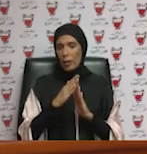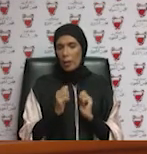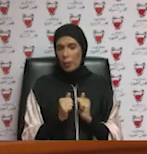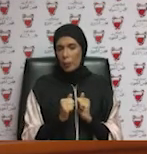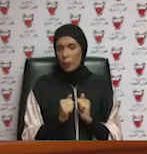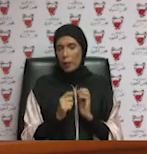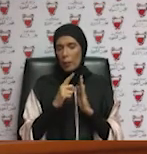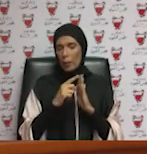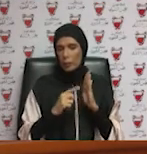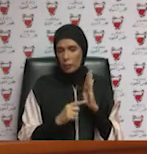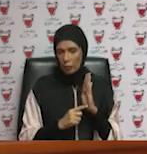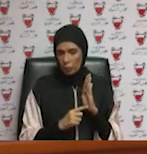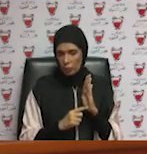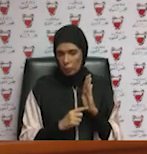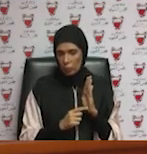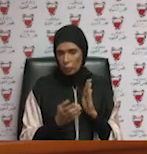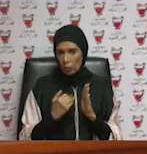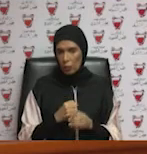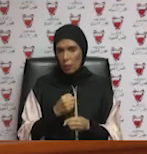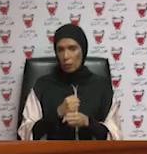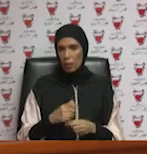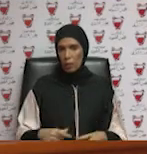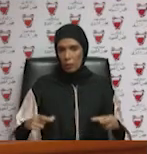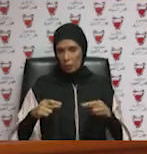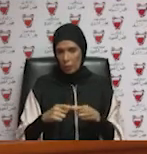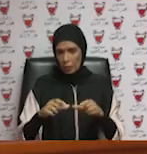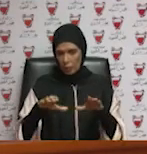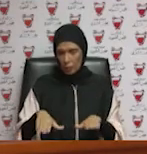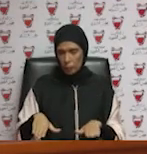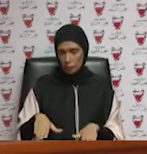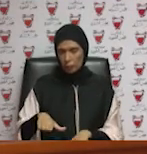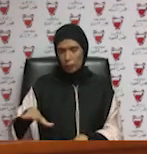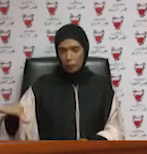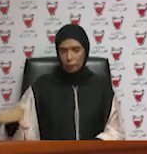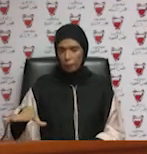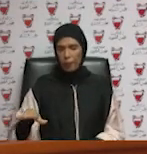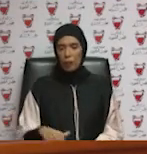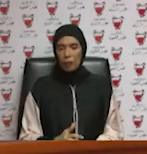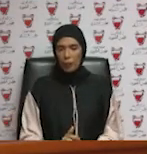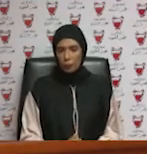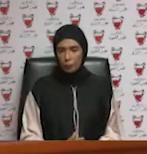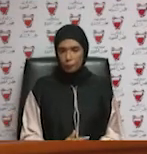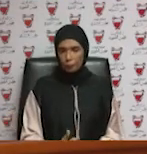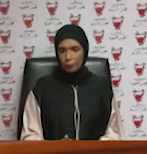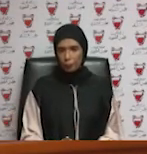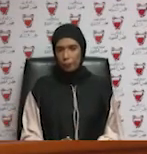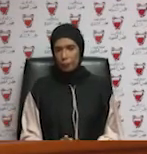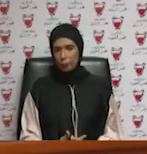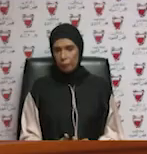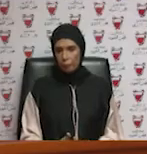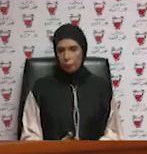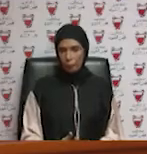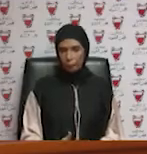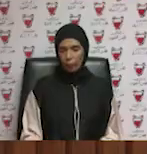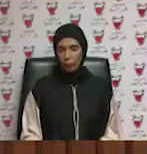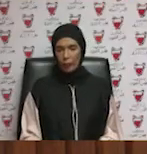هذا القانون إلى الأدراج في انتظار اجتماع المجلس الوطني. أنا هذا اللي أفهمه الآن من ملخص ما قرأت أمام. شكرا